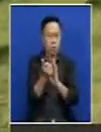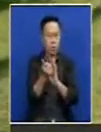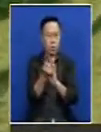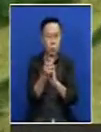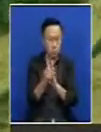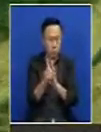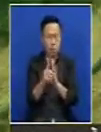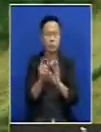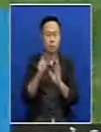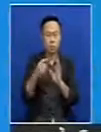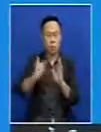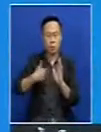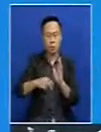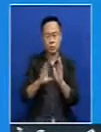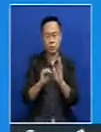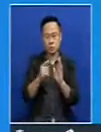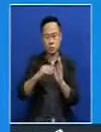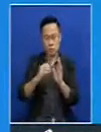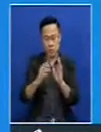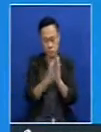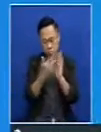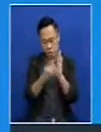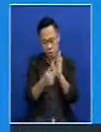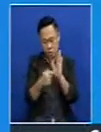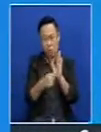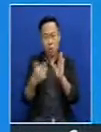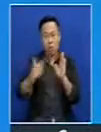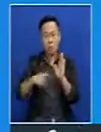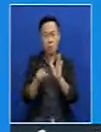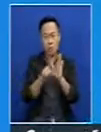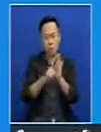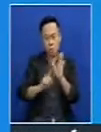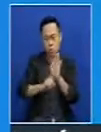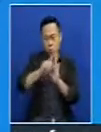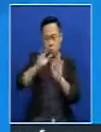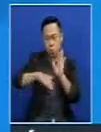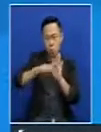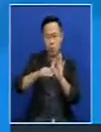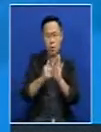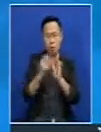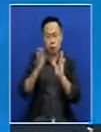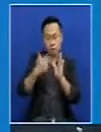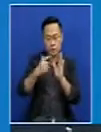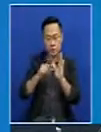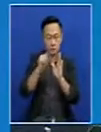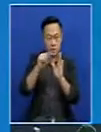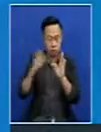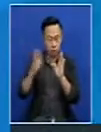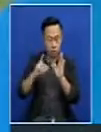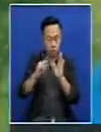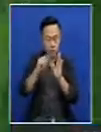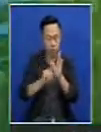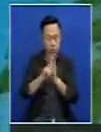ถึง42องศาเซลเซียสภาคตะวันออกอากาศร้อนโดยทั่วไปกับมีอากาศร้อนจัดในบางพื้นที่ฝนร้อยละ20ของพื้น